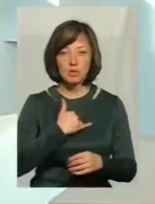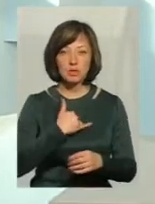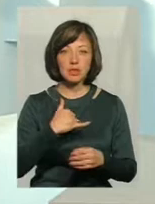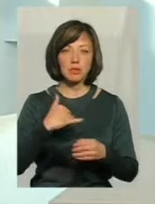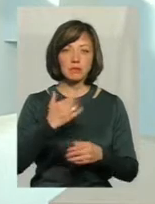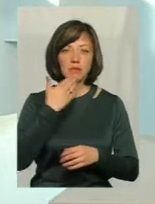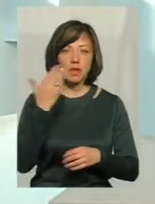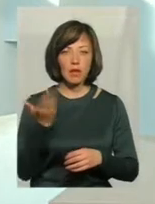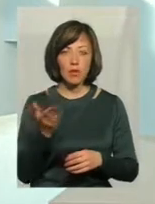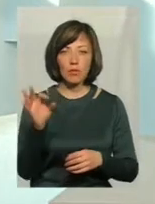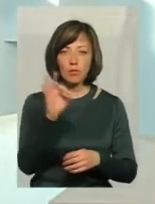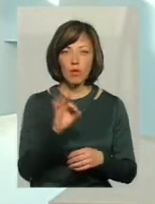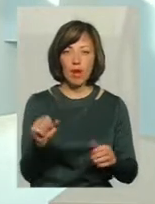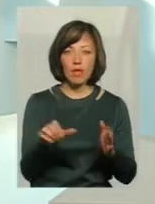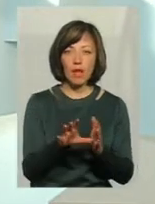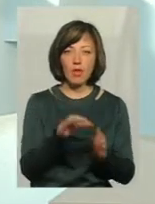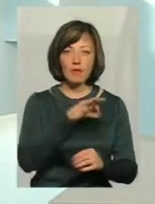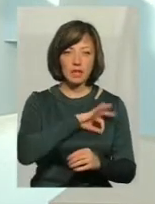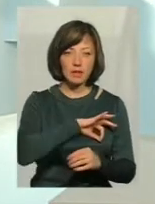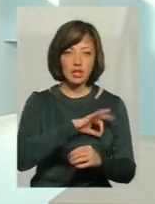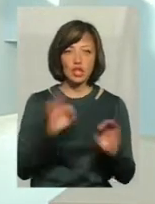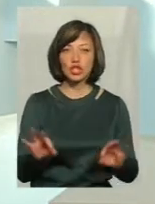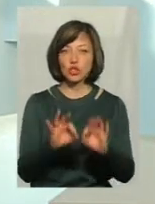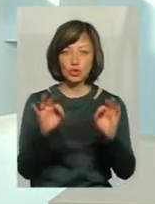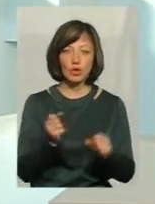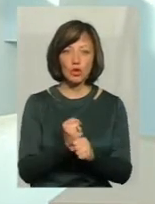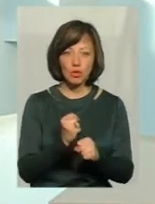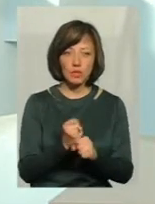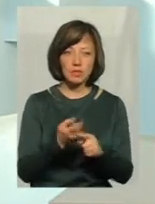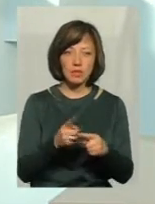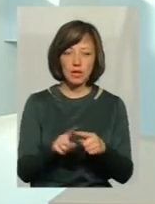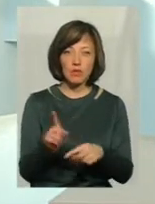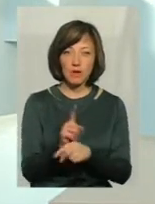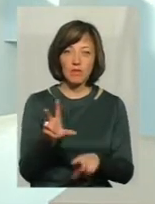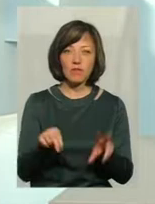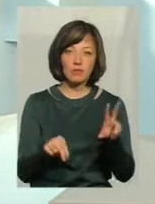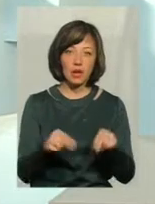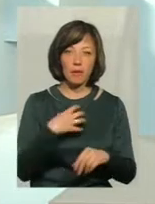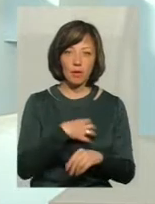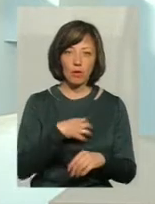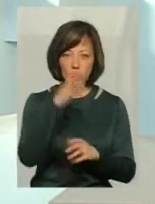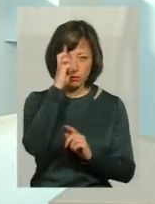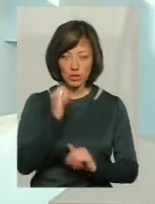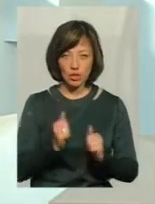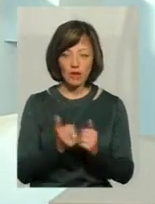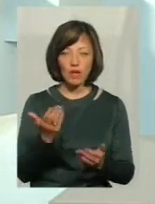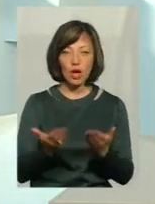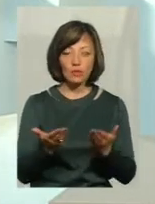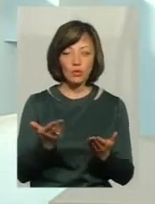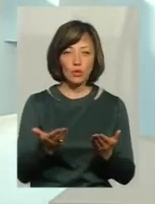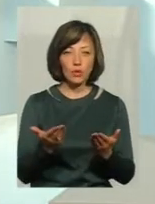про енергоефективність і нічого не роблять, то якби це нормально і це вважається пріоритетом держави. Якщо